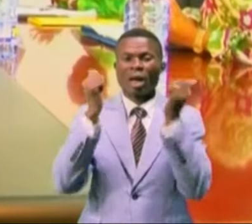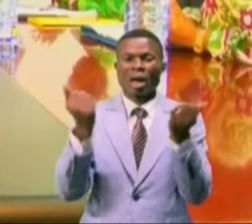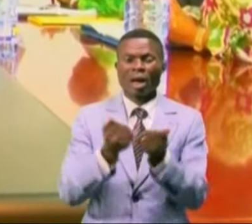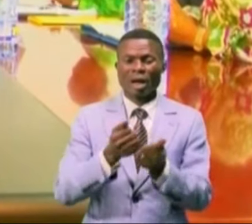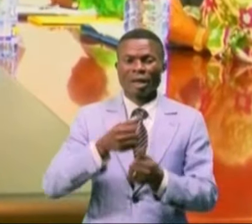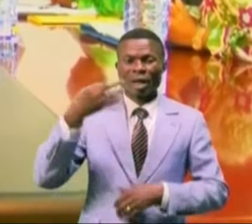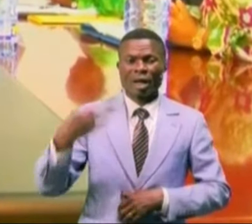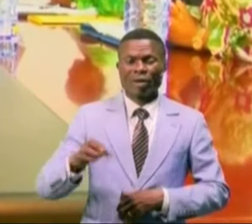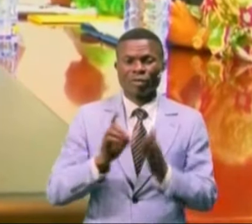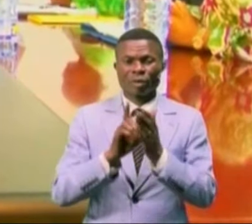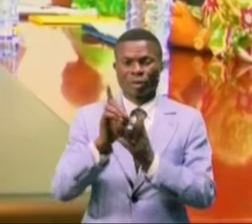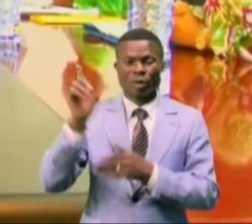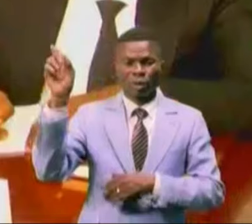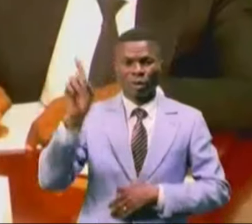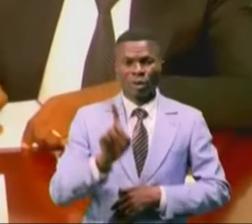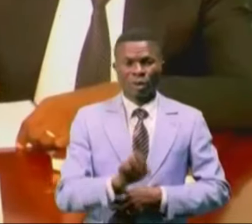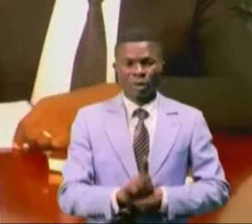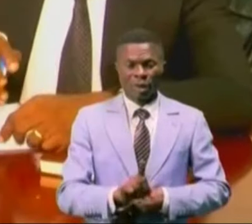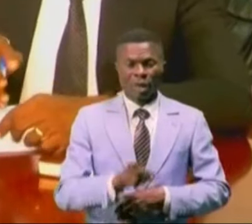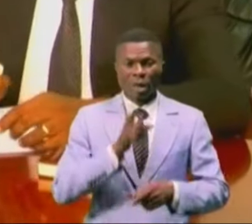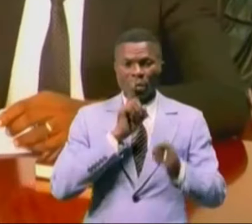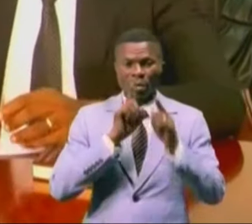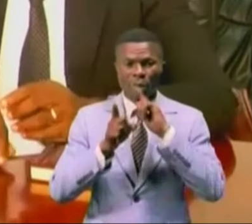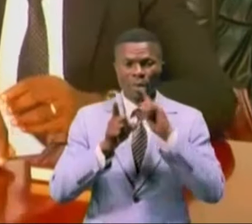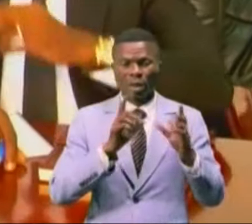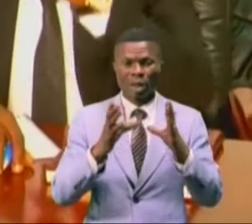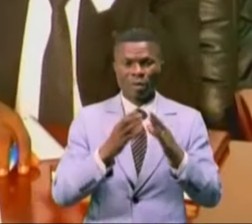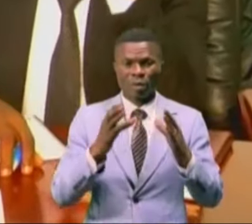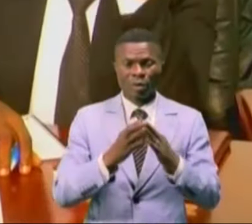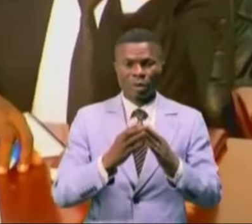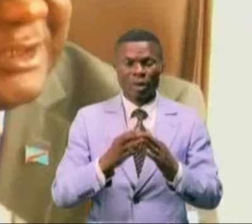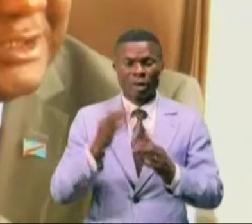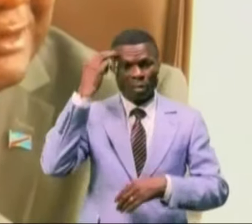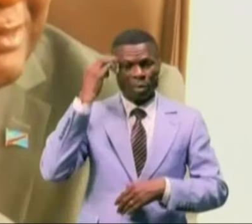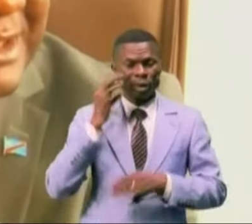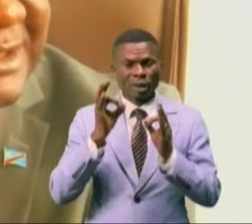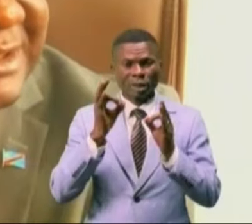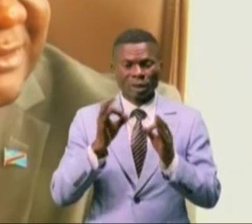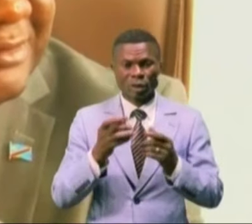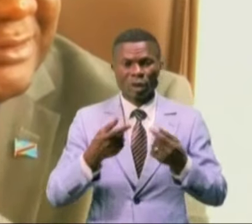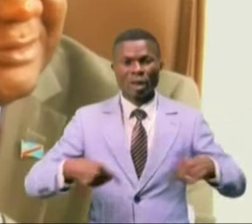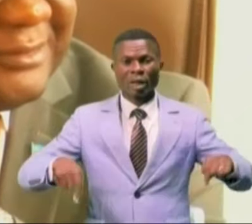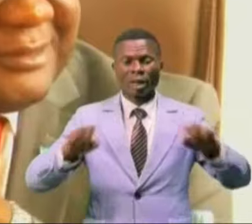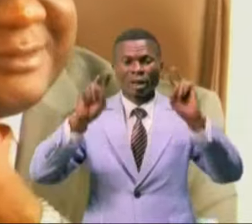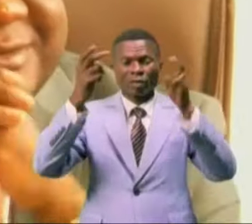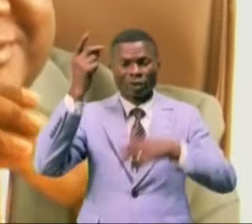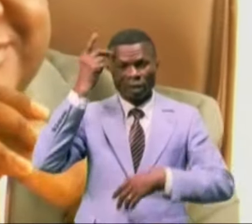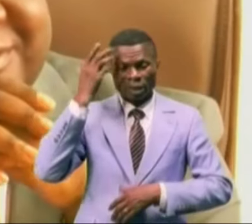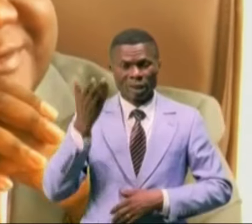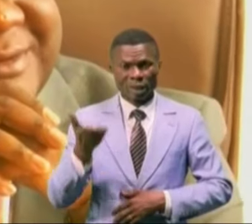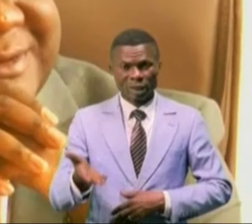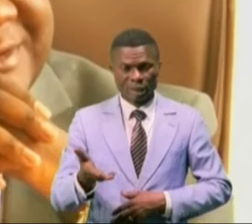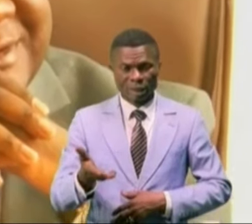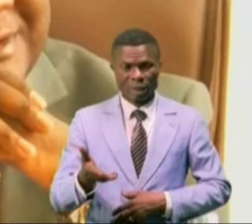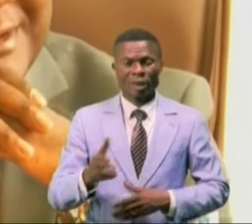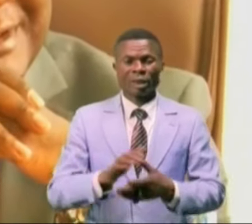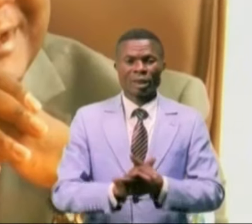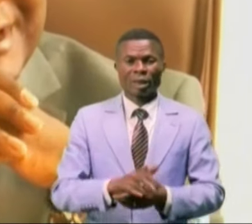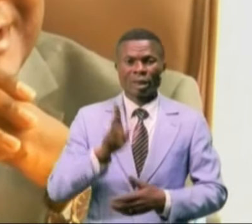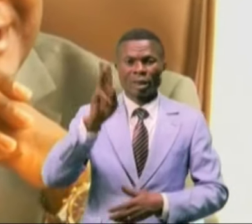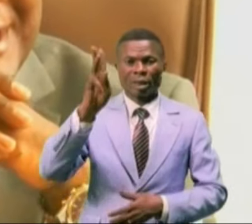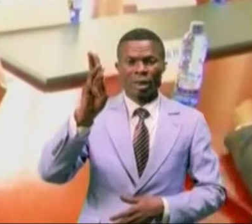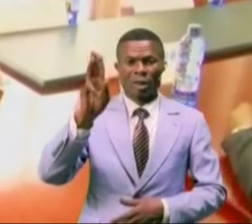développement est venu discuter avec le nouveau ministre de l'Urbanisme et de l'habitat Chris